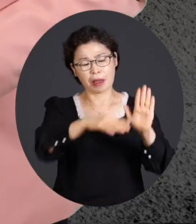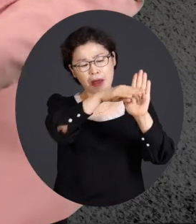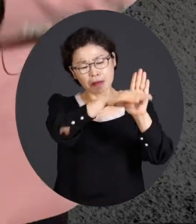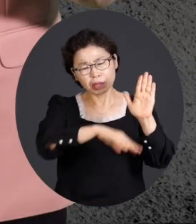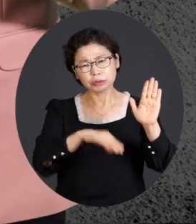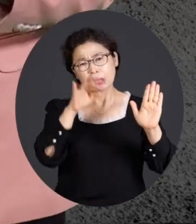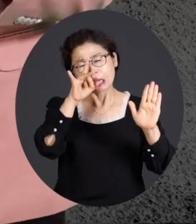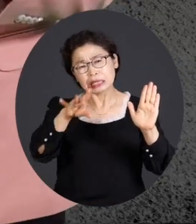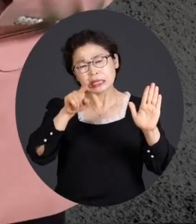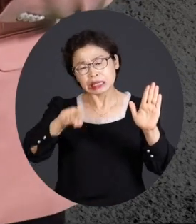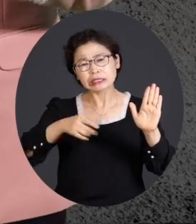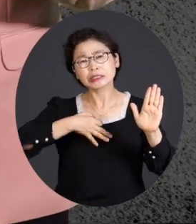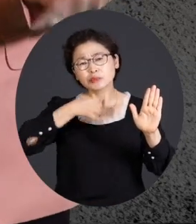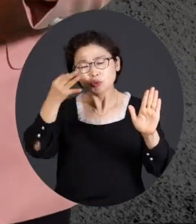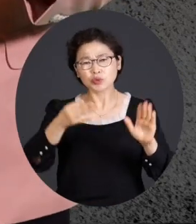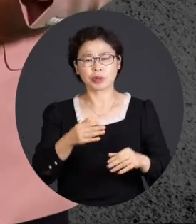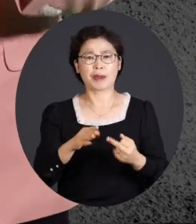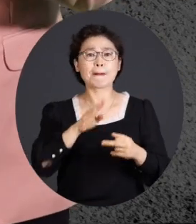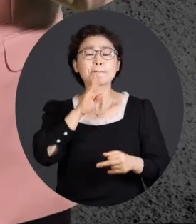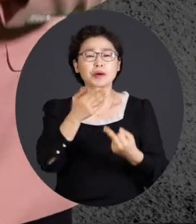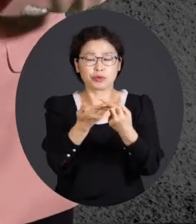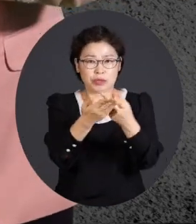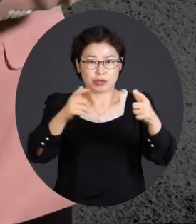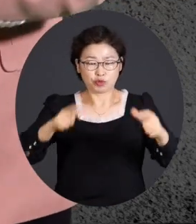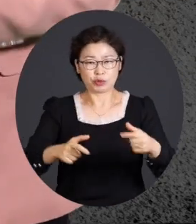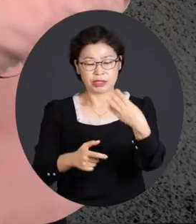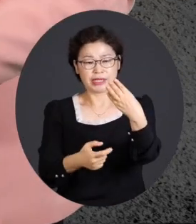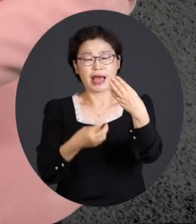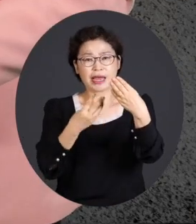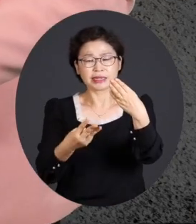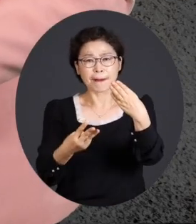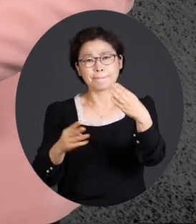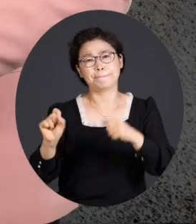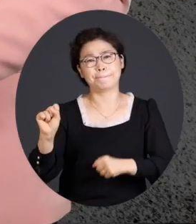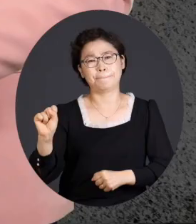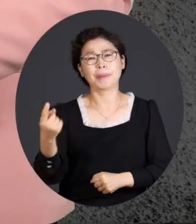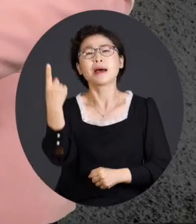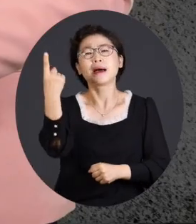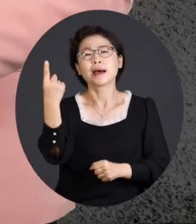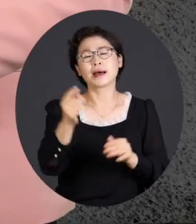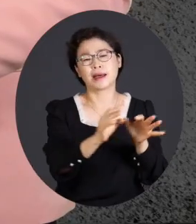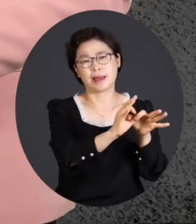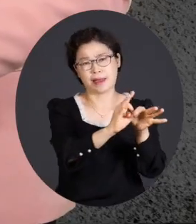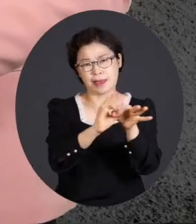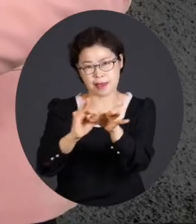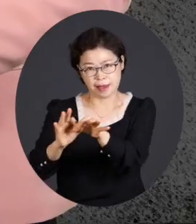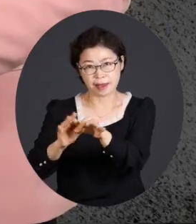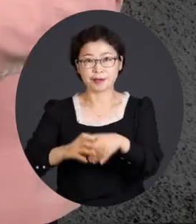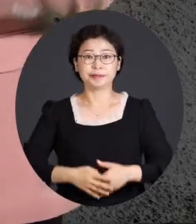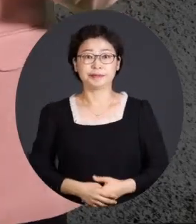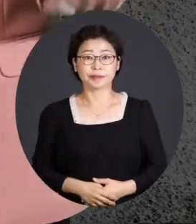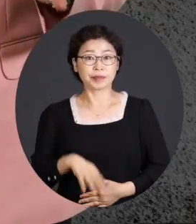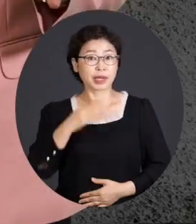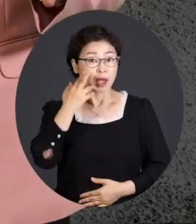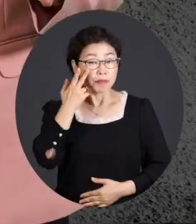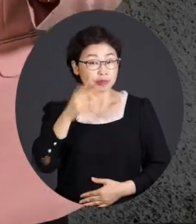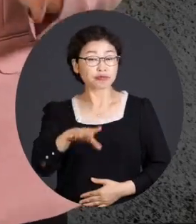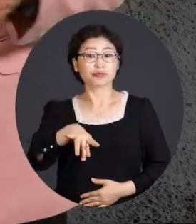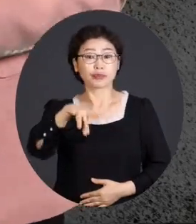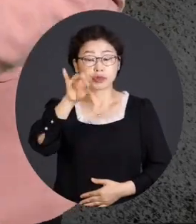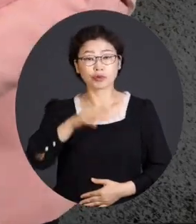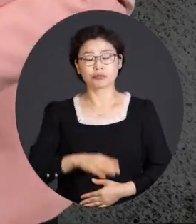조국은 안 된다는 그 목소리가 제주에서는 4.3 봉기로 이어진 것입니다. 미군정은